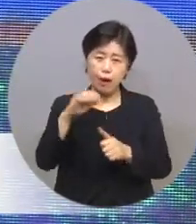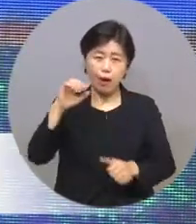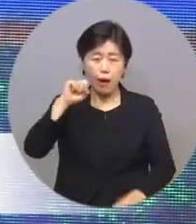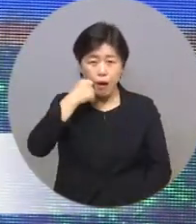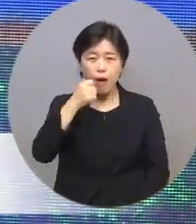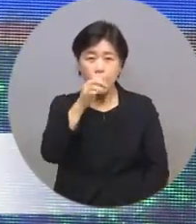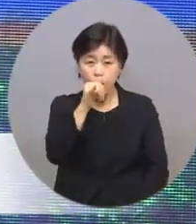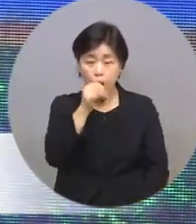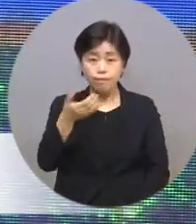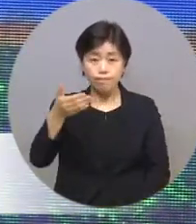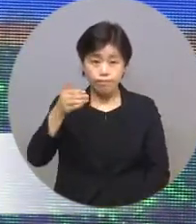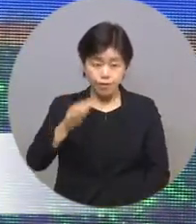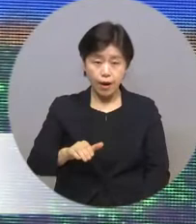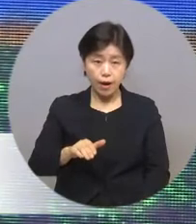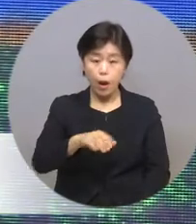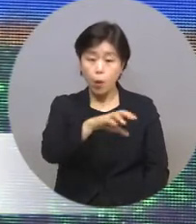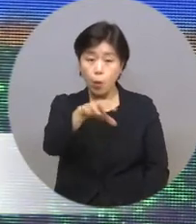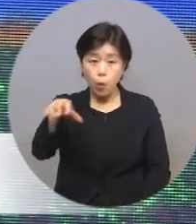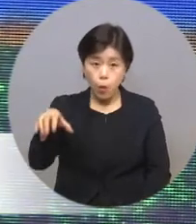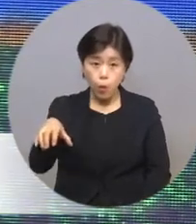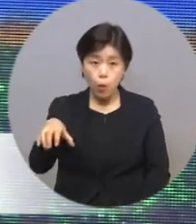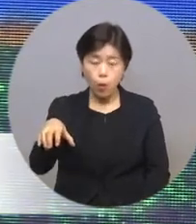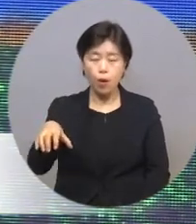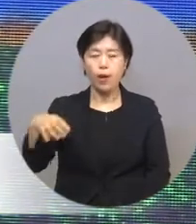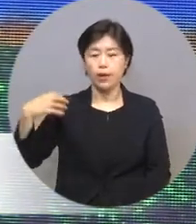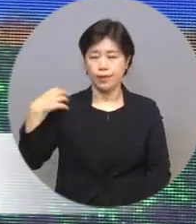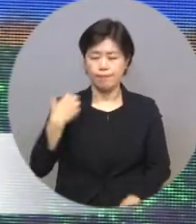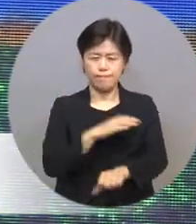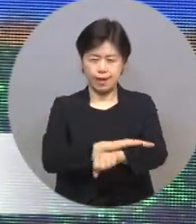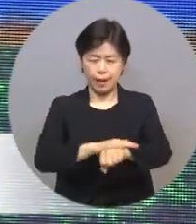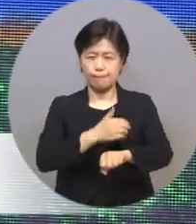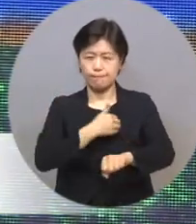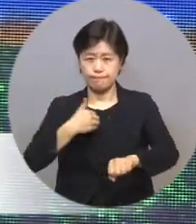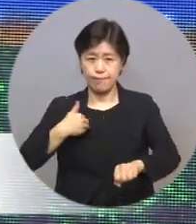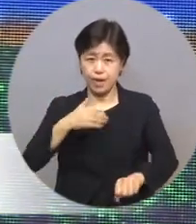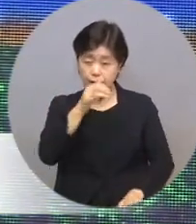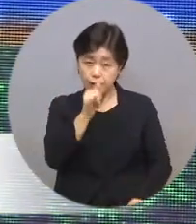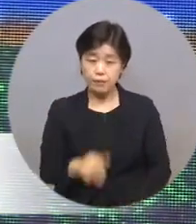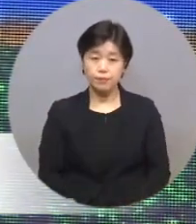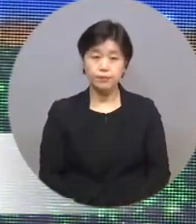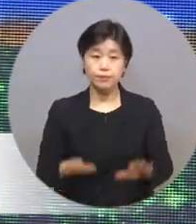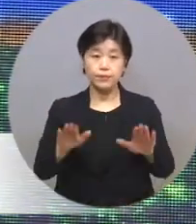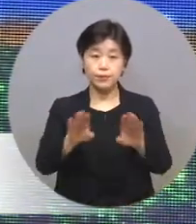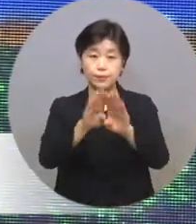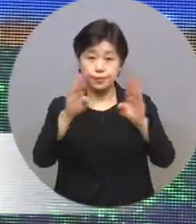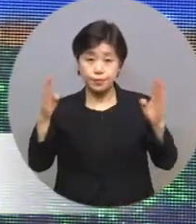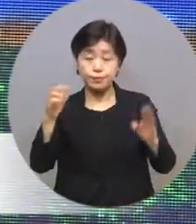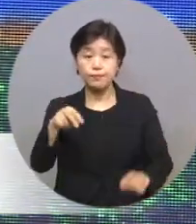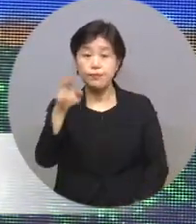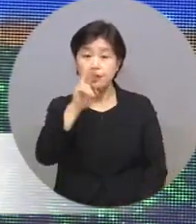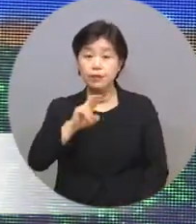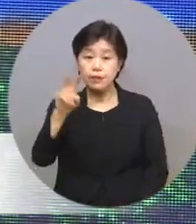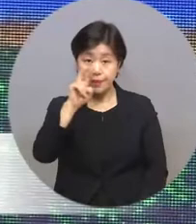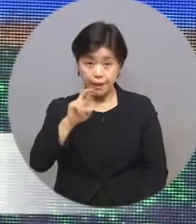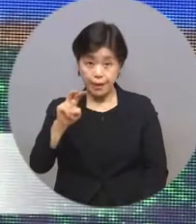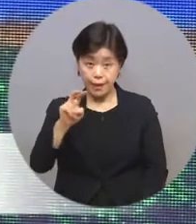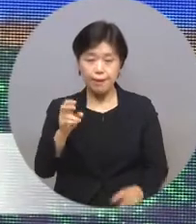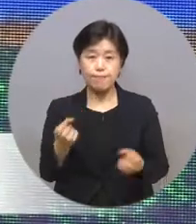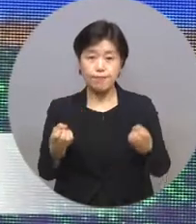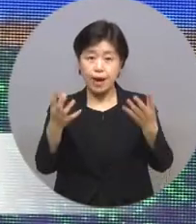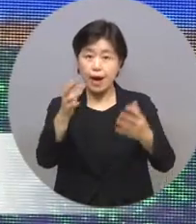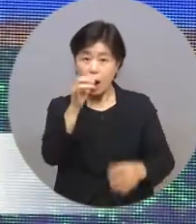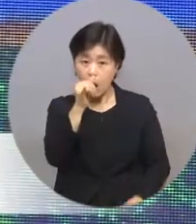위치에서 대응을 잘 해왔고 잘 견디어 내었습니다 오늘 개최되는 이메일 음악회를 계기로